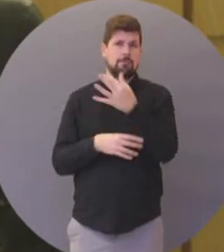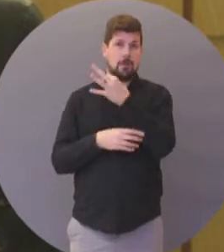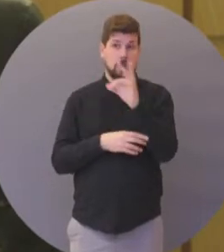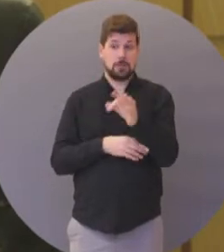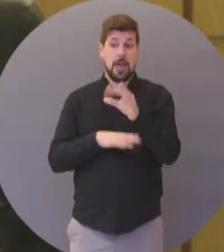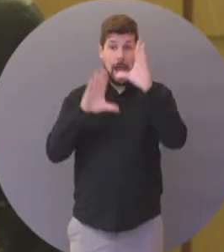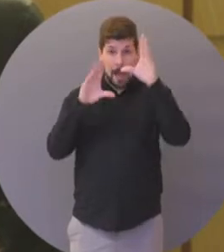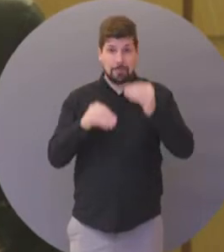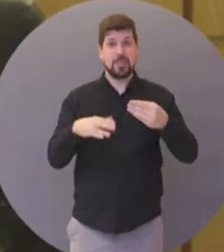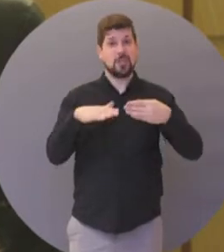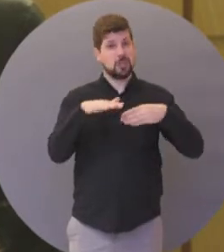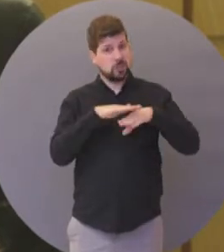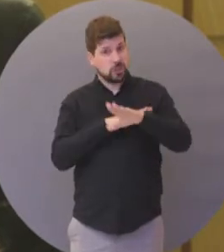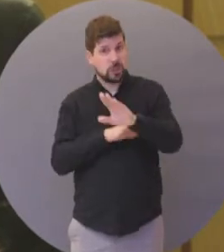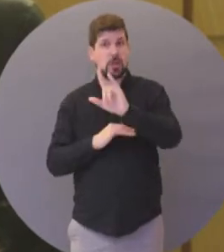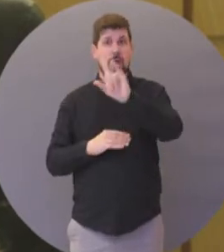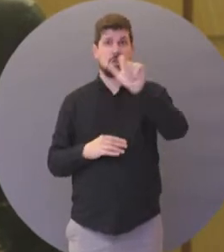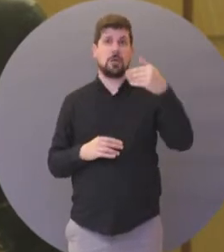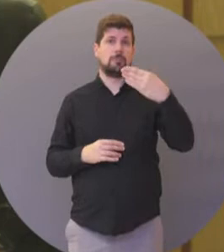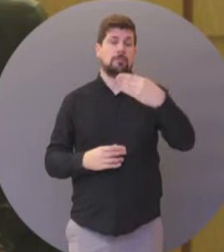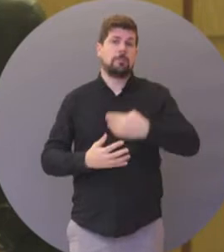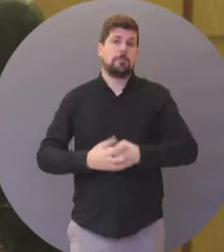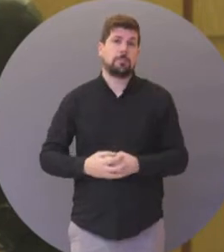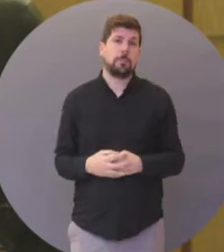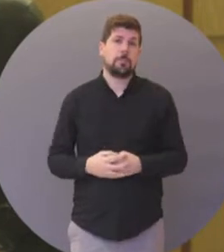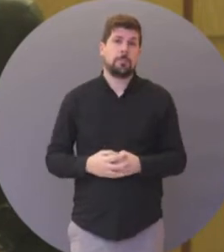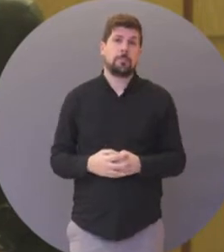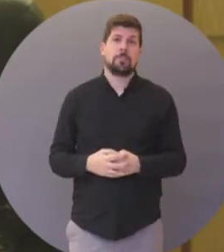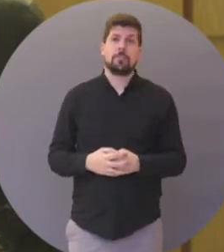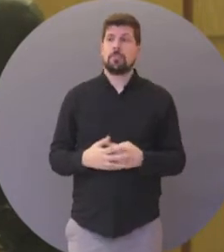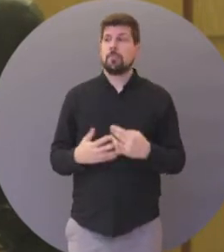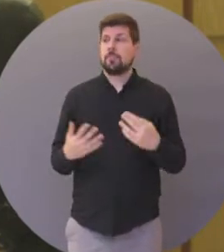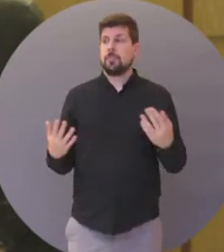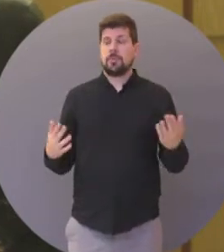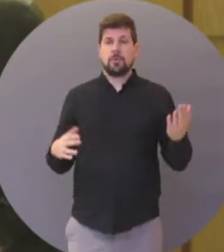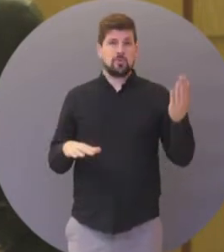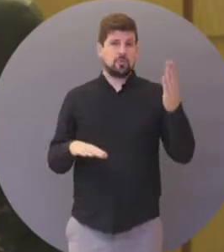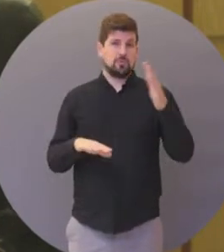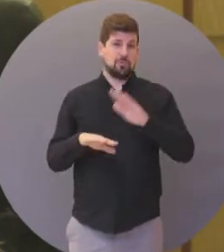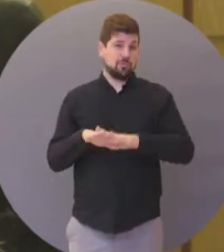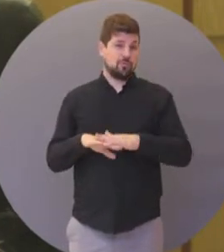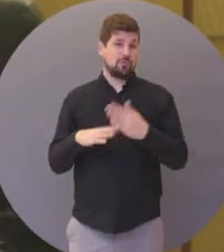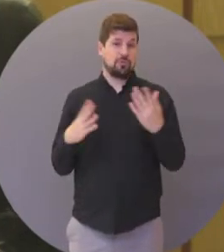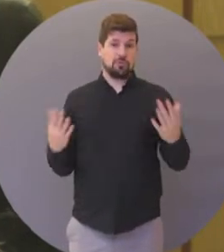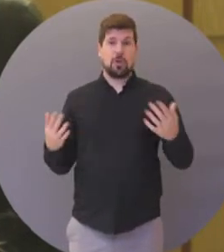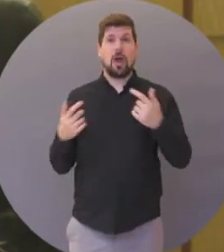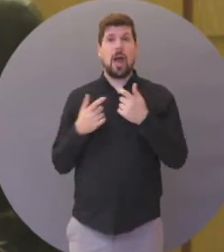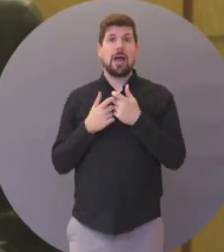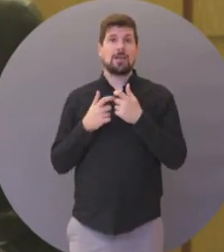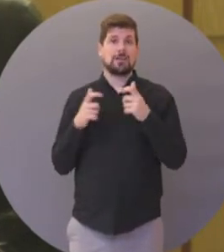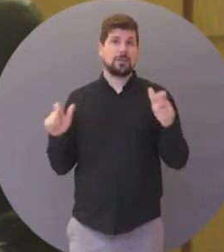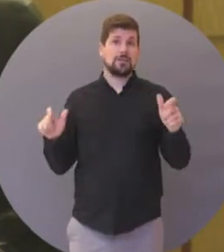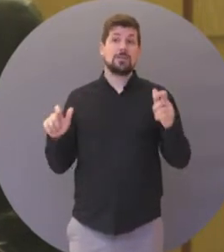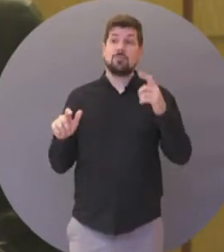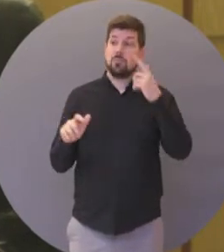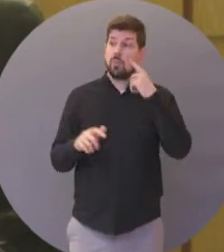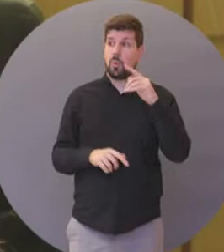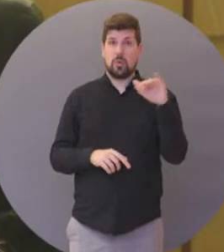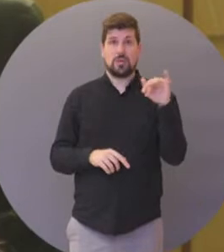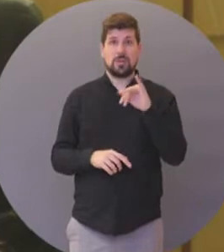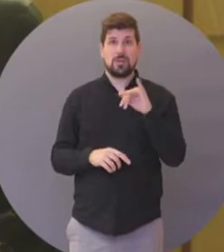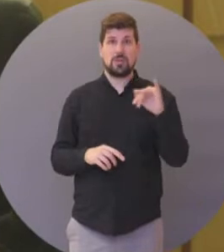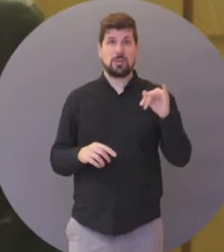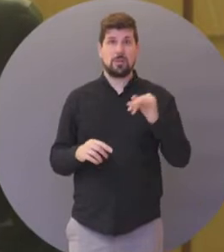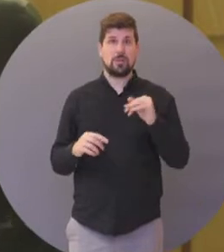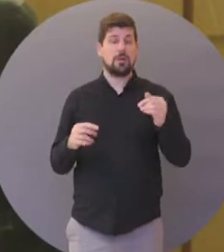dans les logements sociaux et ils sont devenus finalement accessibles seulement pour une partie de